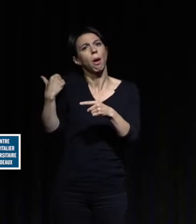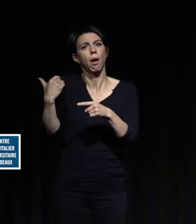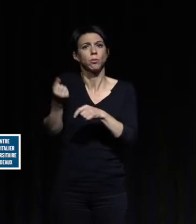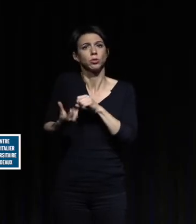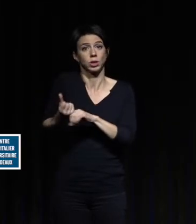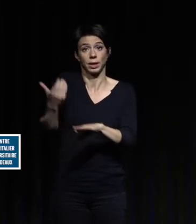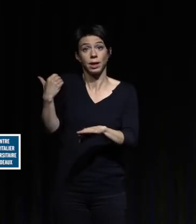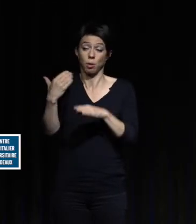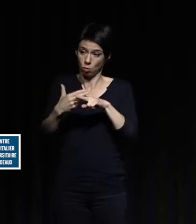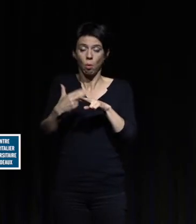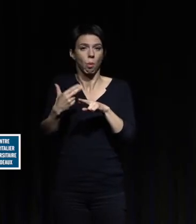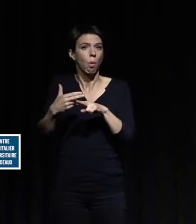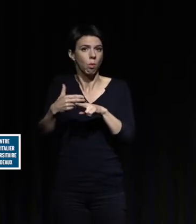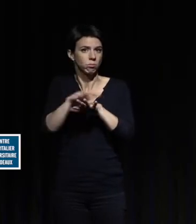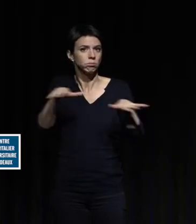le Dienogest.